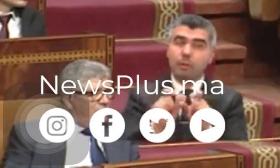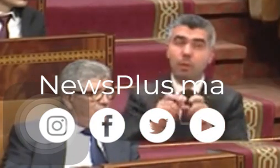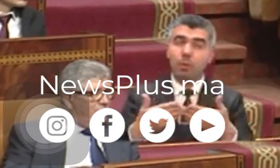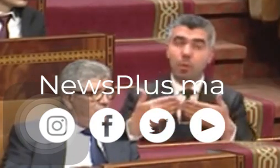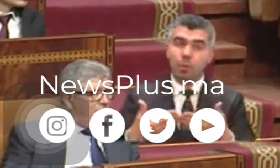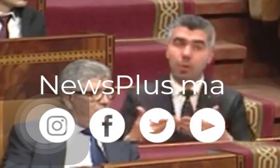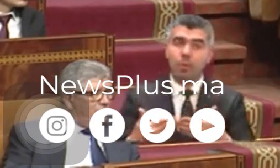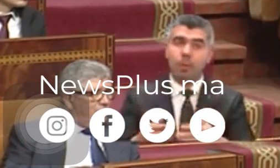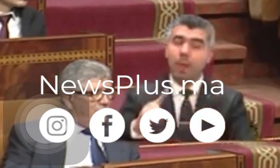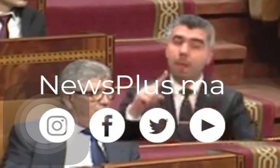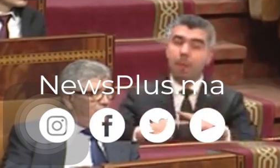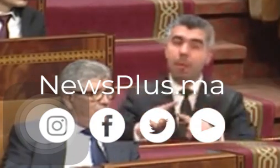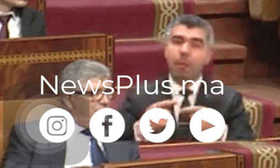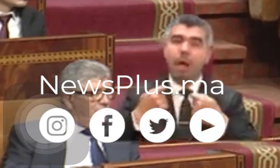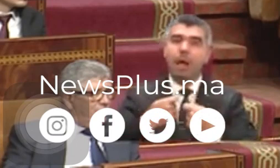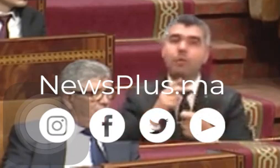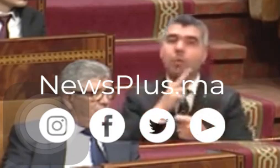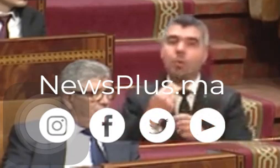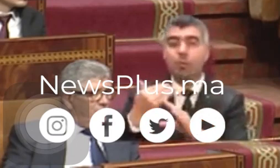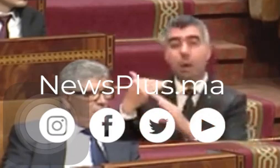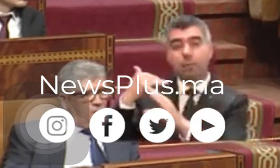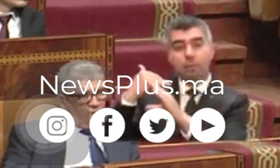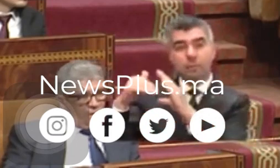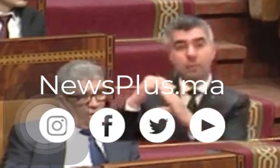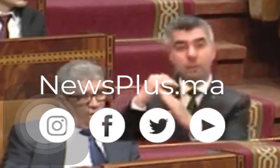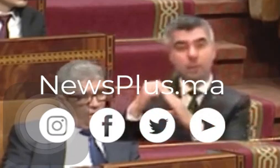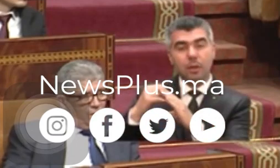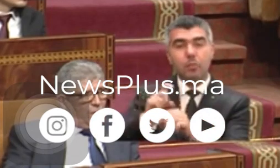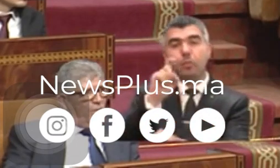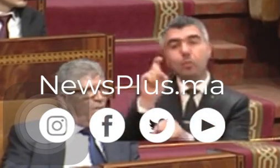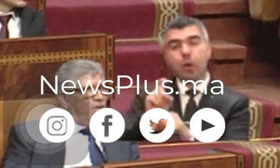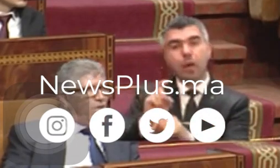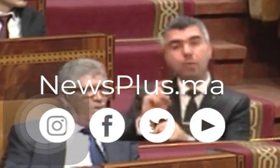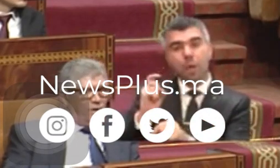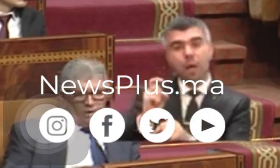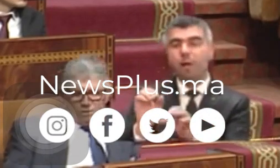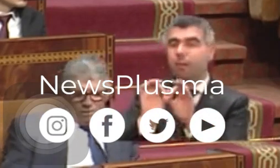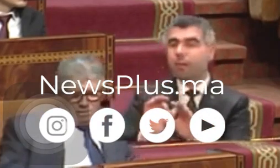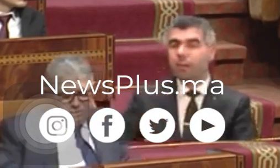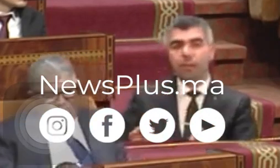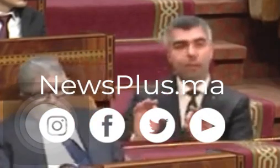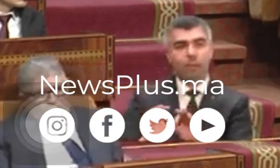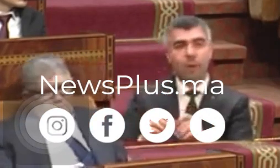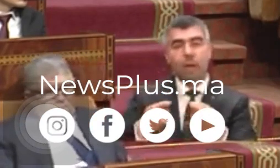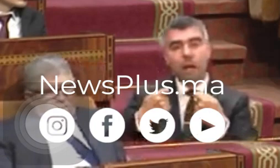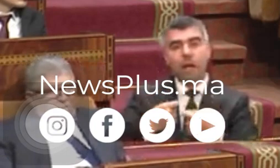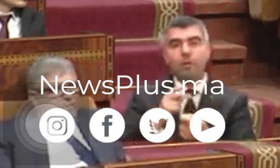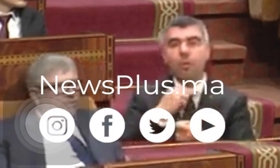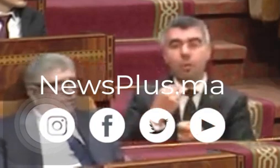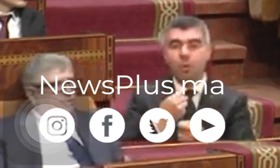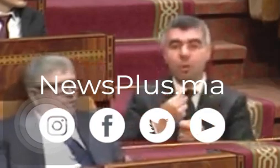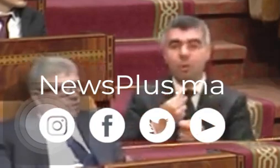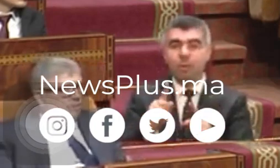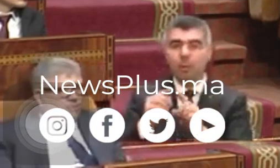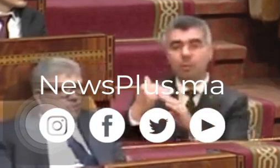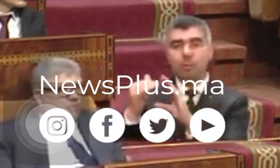لا أظن بأن السيد رئيس الحكومة توصل باش يكون في المساءلة الشهرية وما ما جاش. أنا كنظن السيد رئيس كنتمنى منك أنك توضح